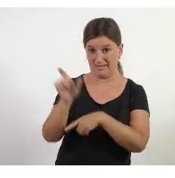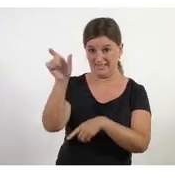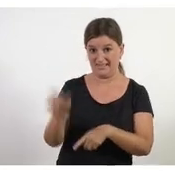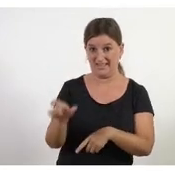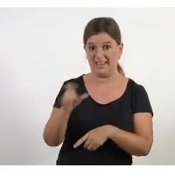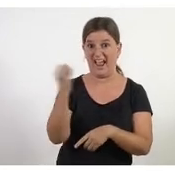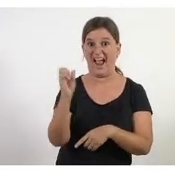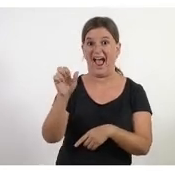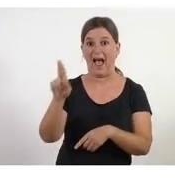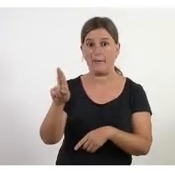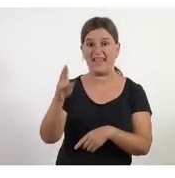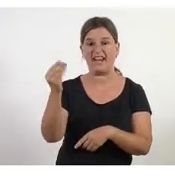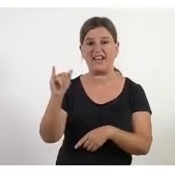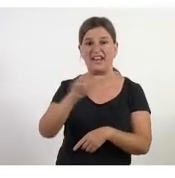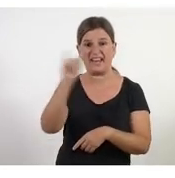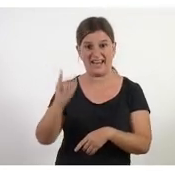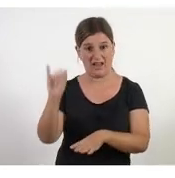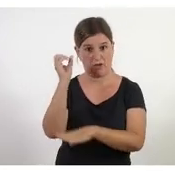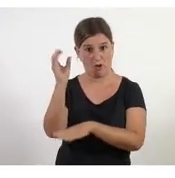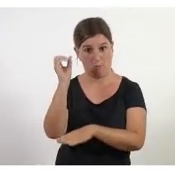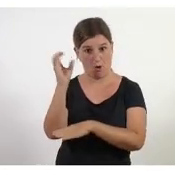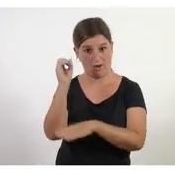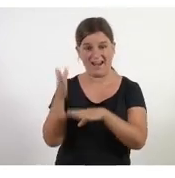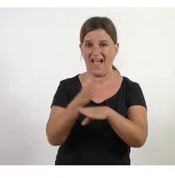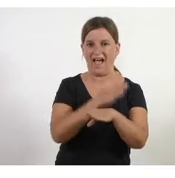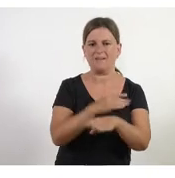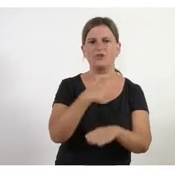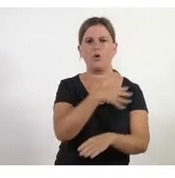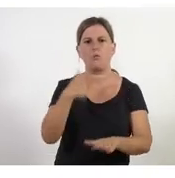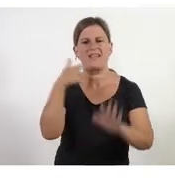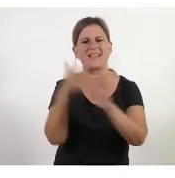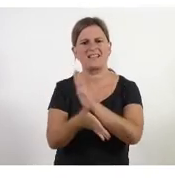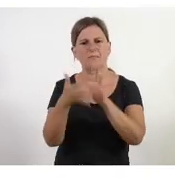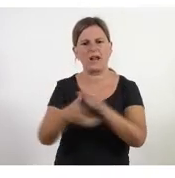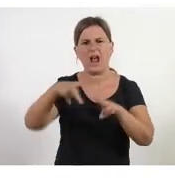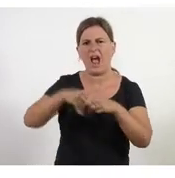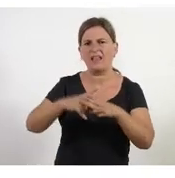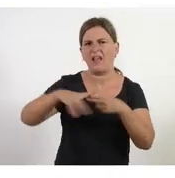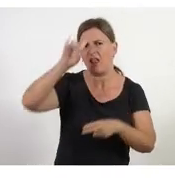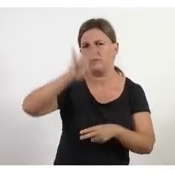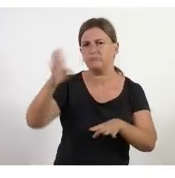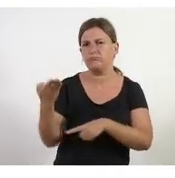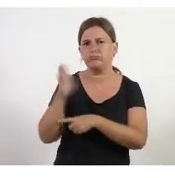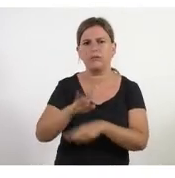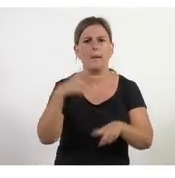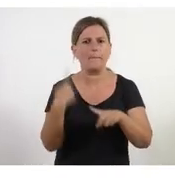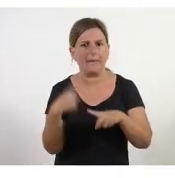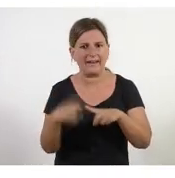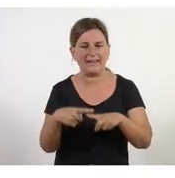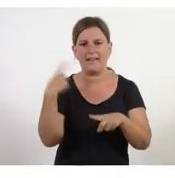Javier Quílez, m'agradaria explicar-vos una mica el perquè d'aquest taller. Perquè si ens parem a pensar, ja portem